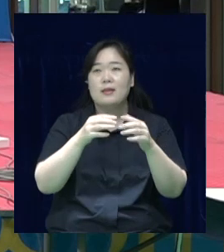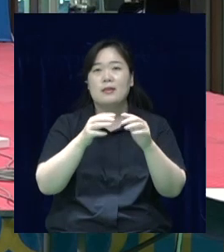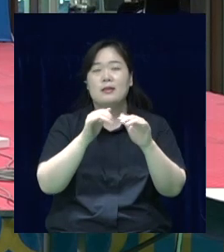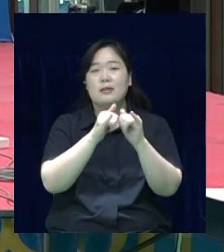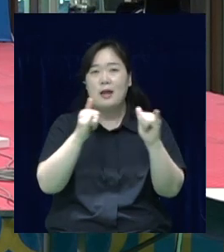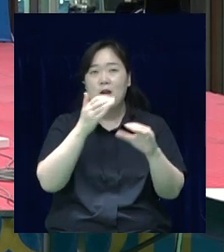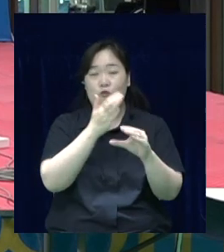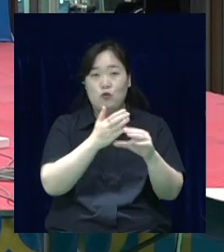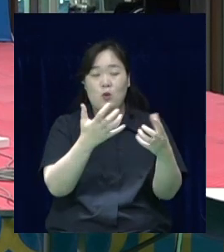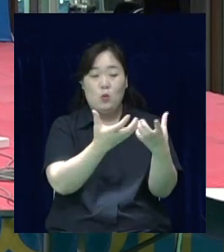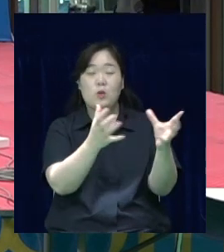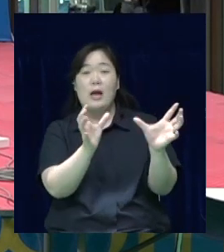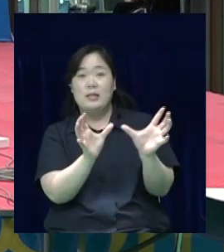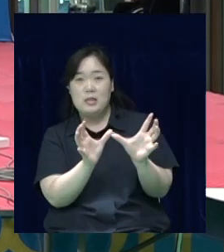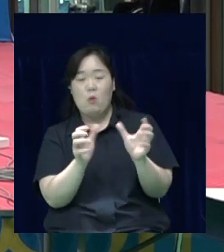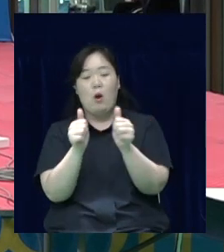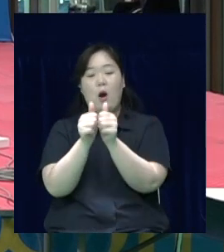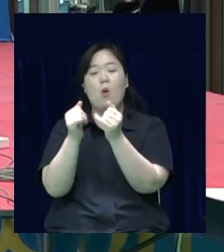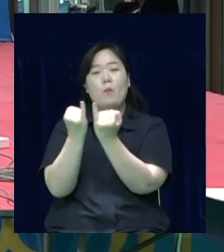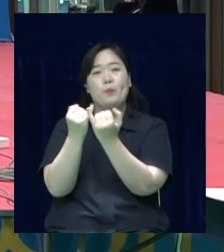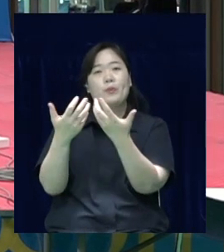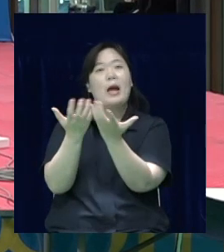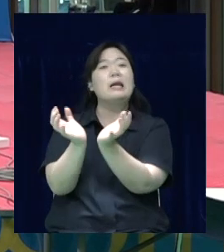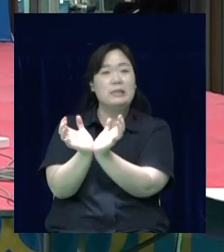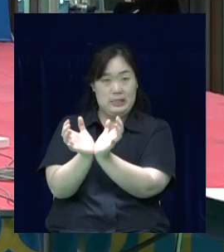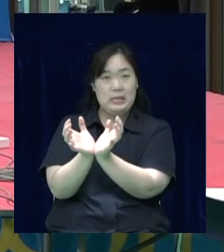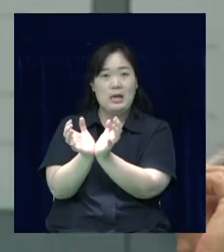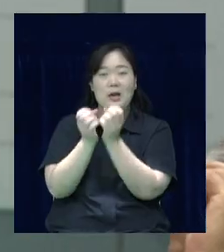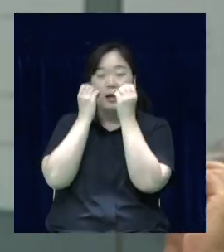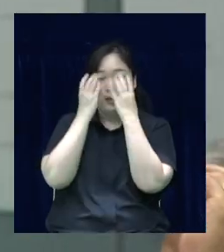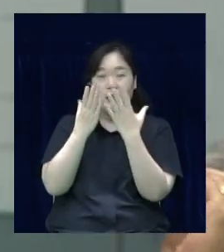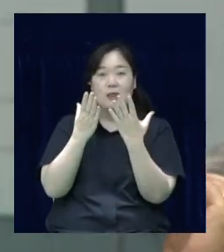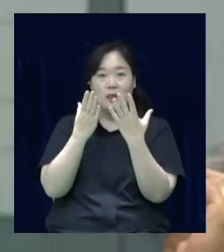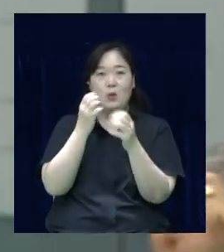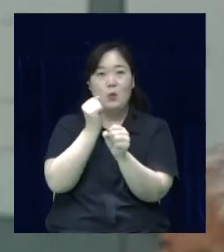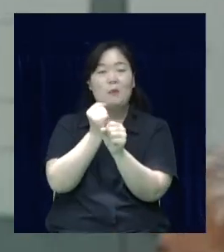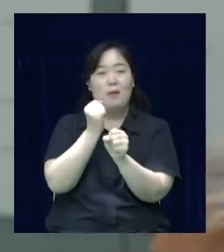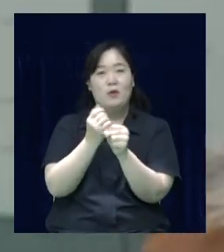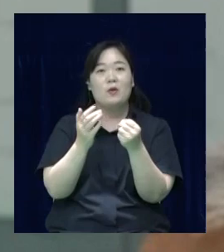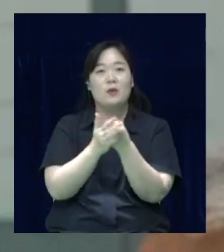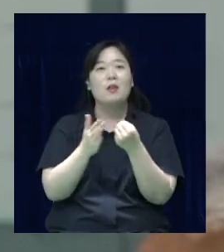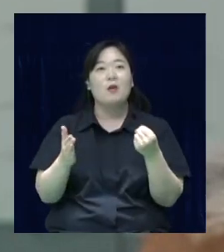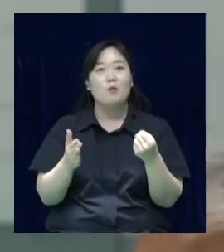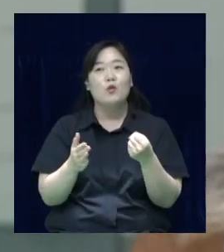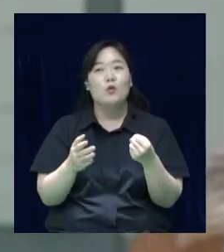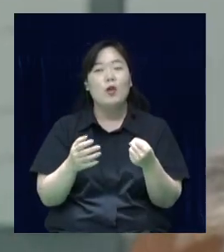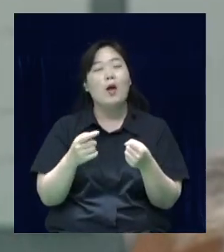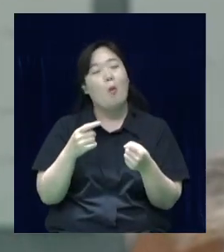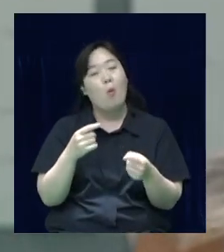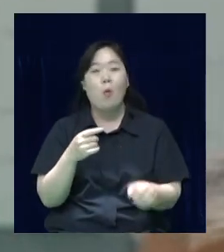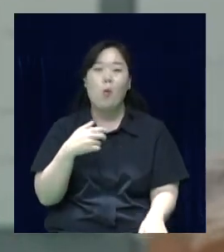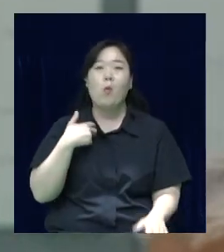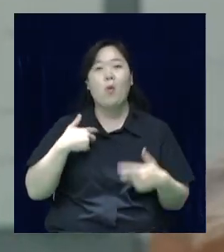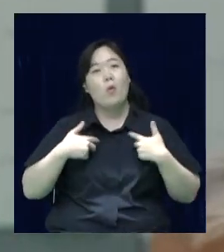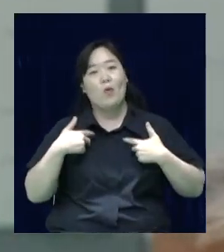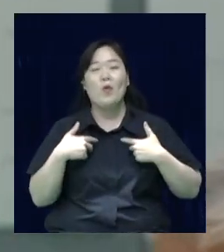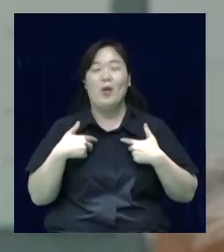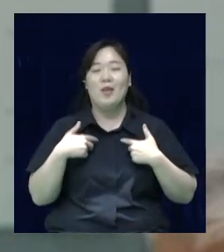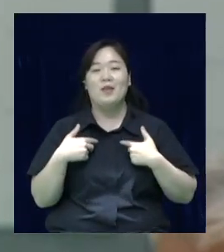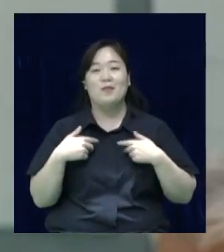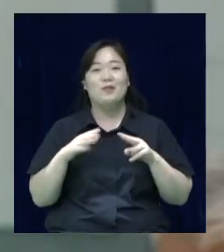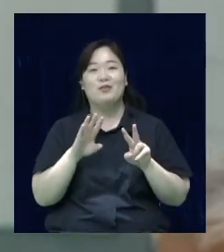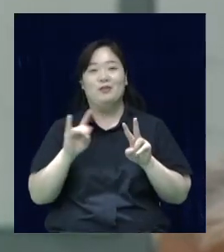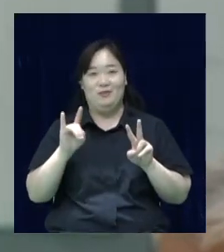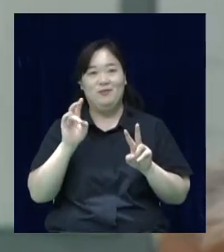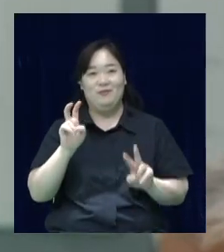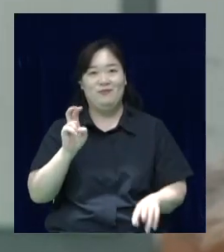단체 혼성이 또 추가가 됐기 때문에 그 부분도 이제 볼 수 있는 경기를 보는 묘미 중에 또 하나가 될 수 있다라고 또 말씀을